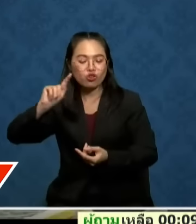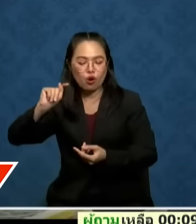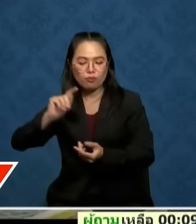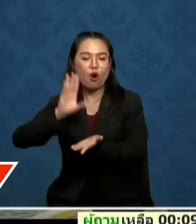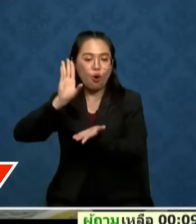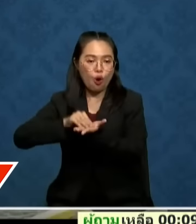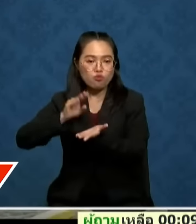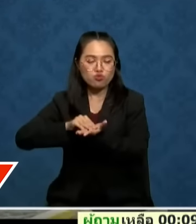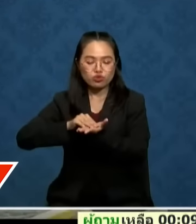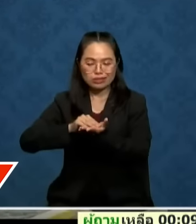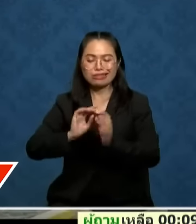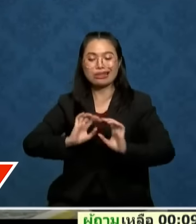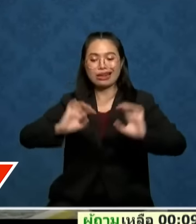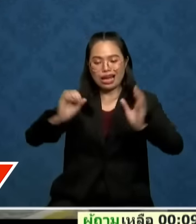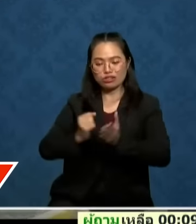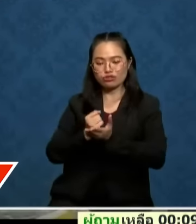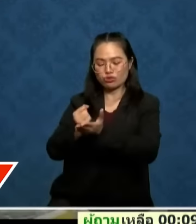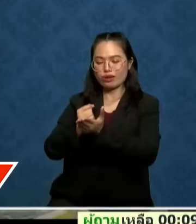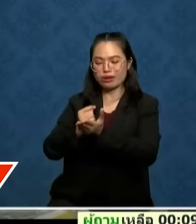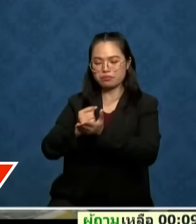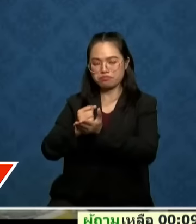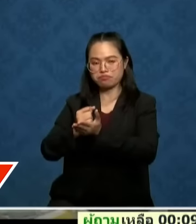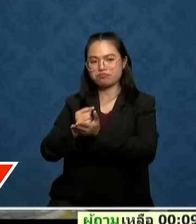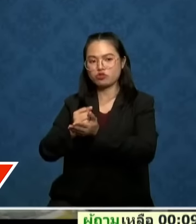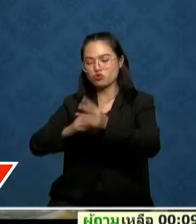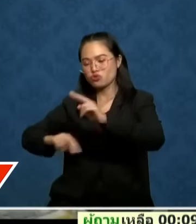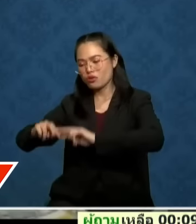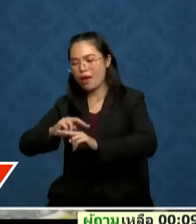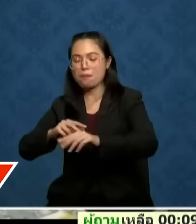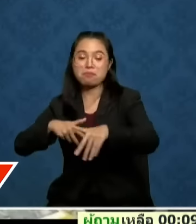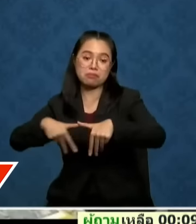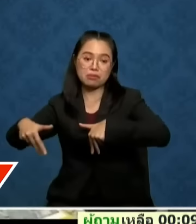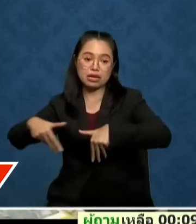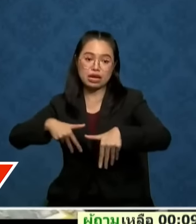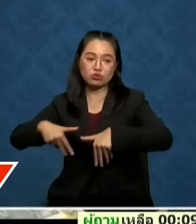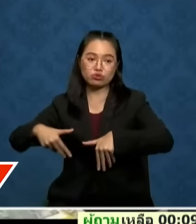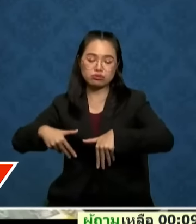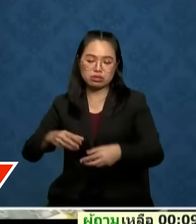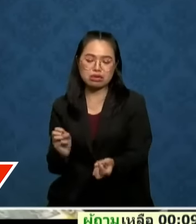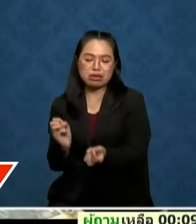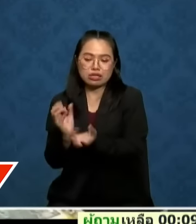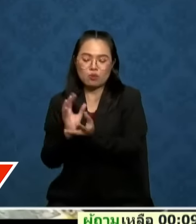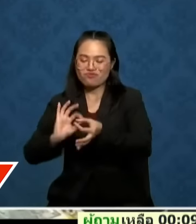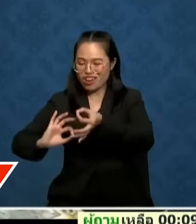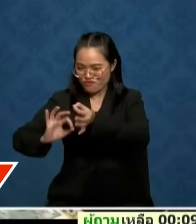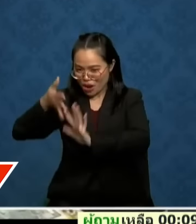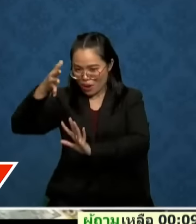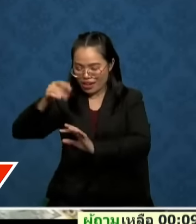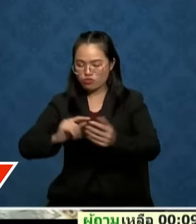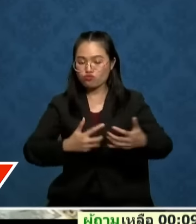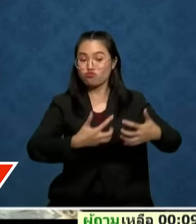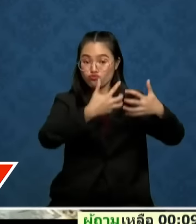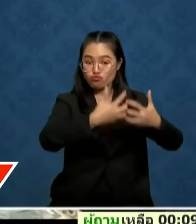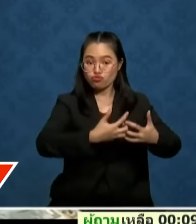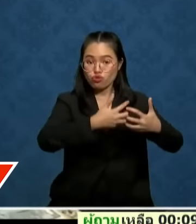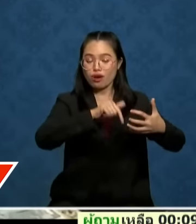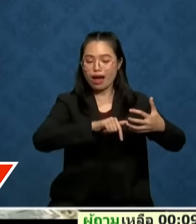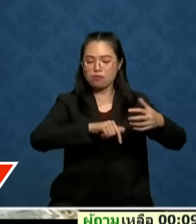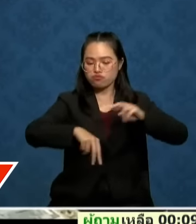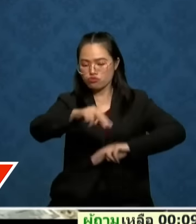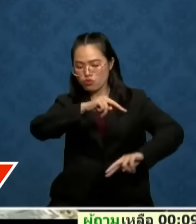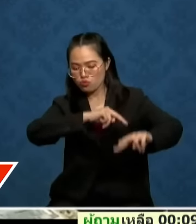การฟื้นฟูเยียวยาตามระเบียบและกฎหมายที่กำหนดเกี่ยวข้องให้กรมควบคุมมลพิษกรมโรงงานอุตสาหกรรมกำหนดจุดตรวจวัดคุณ